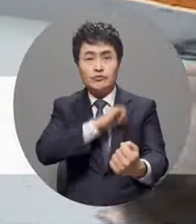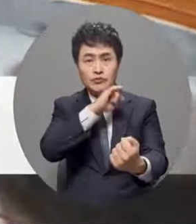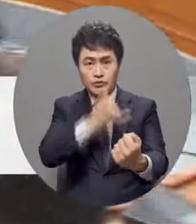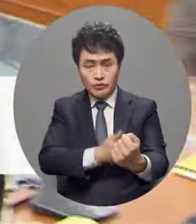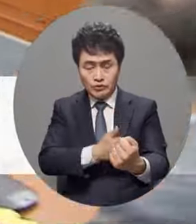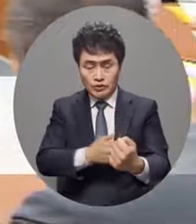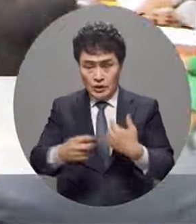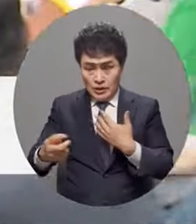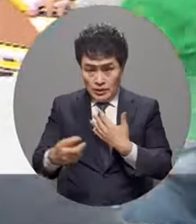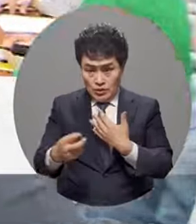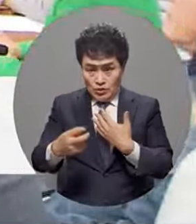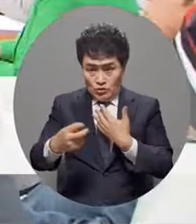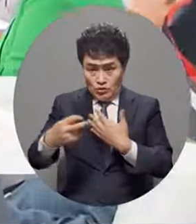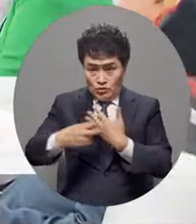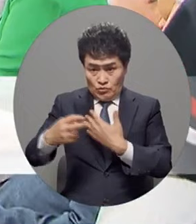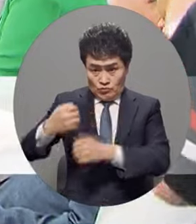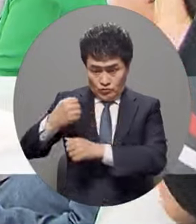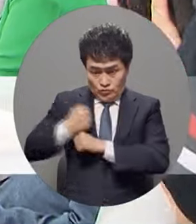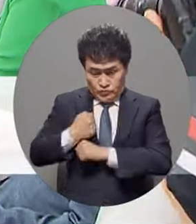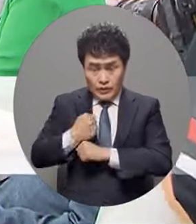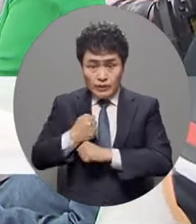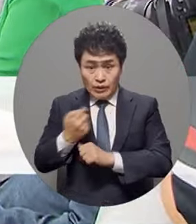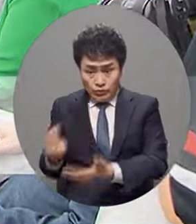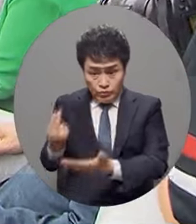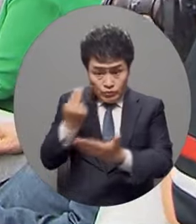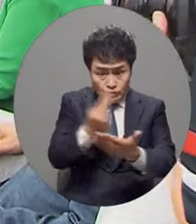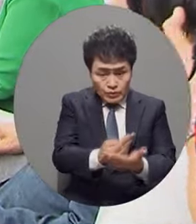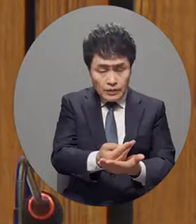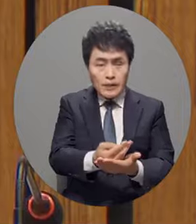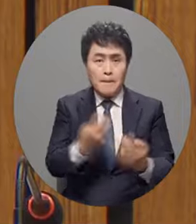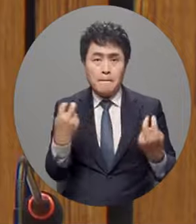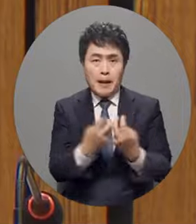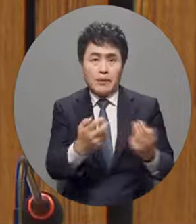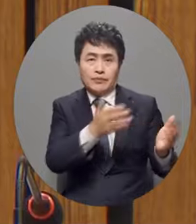응급 후송 체계를 발전시키기 위한 방안 등을 수립하기로 했습니다